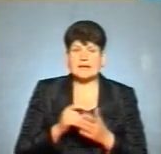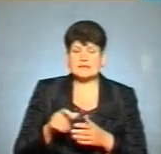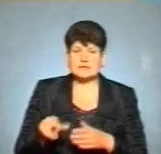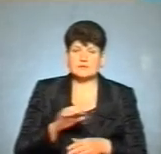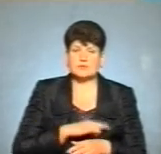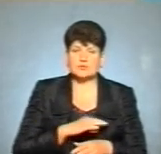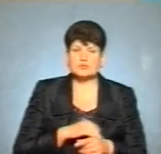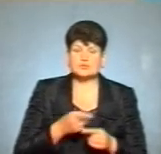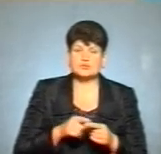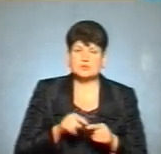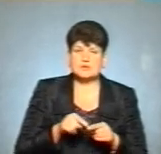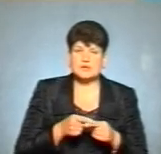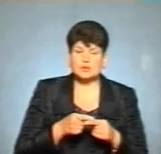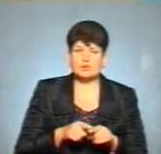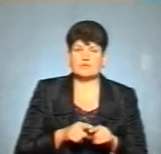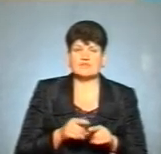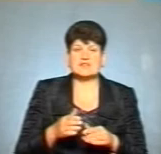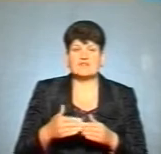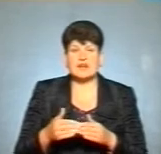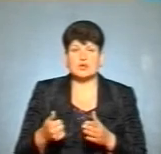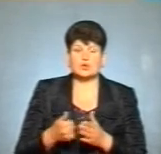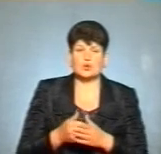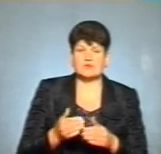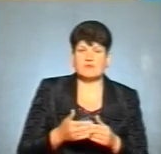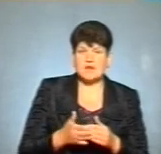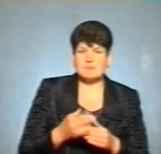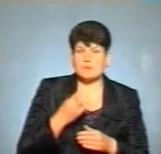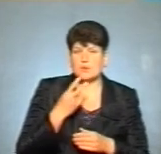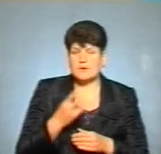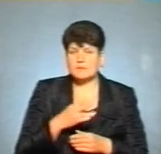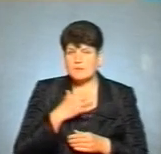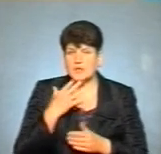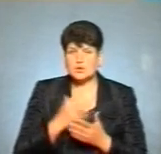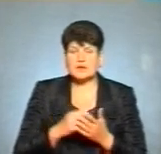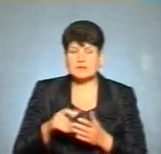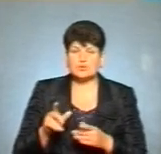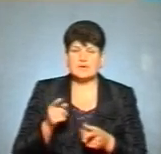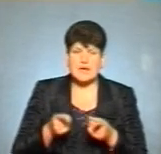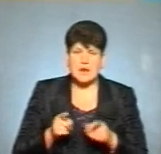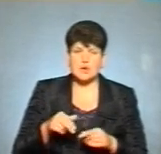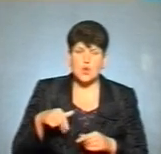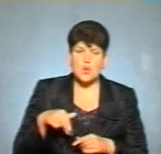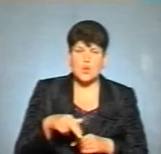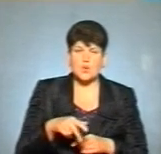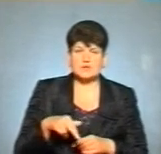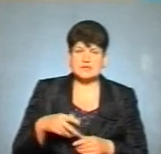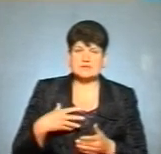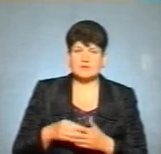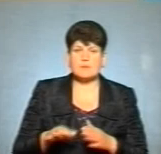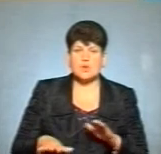застосовують таку технологію, як від дверей до дверей. Тобто ми, я думаю, побачимо багато кандидатів, які будуть реально ходити своїми